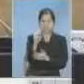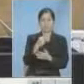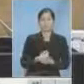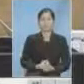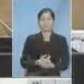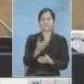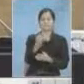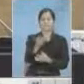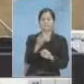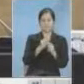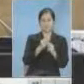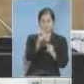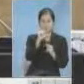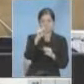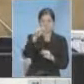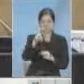พันตั้งเป็นเฉพาะ